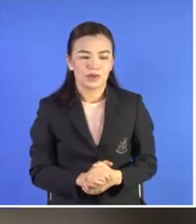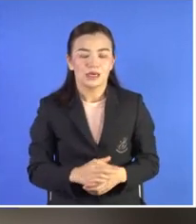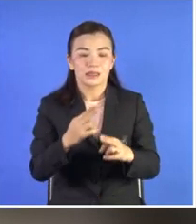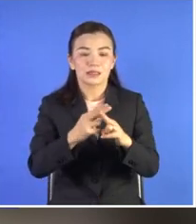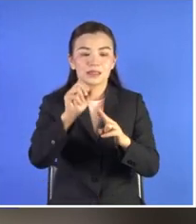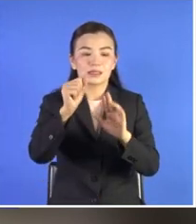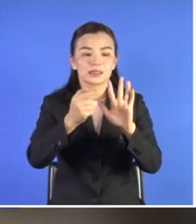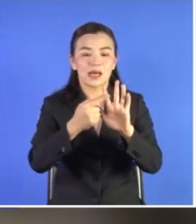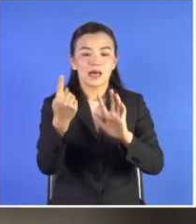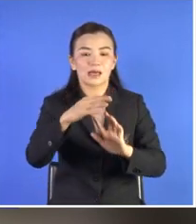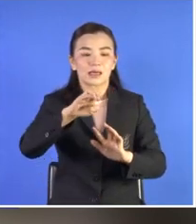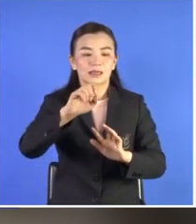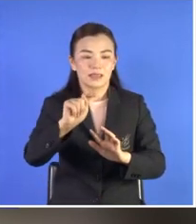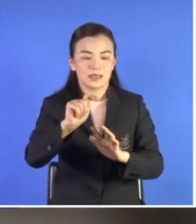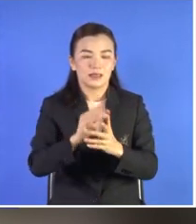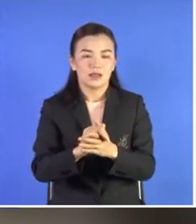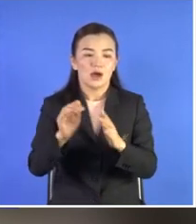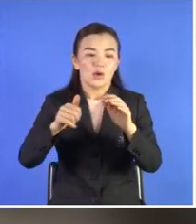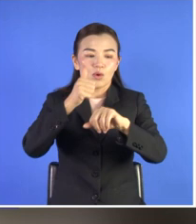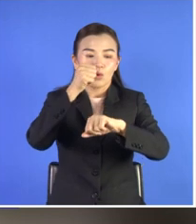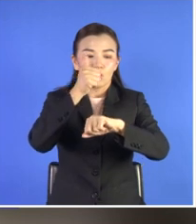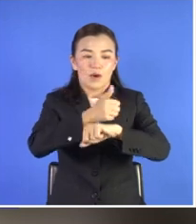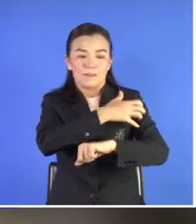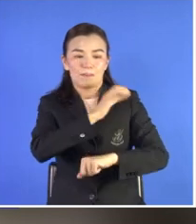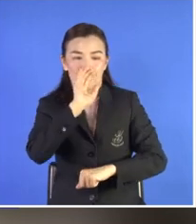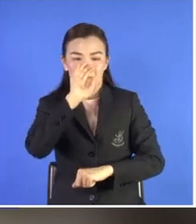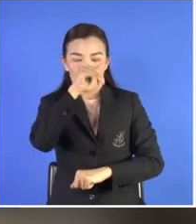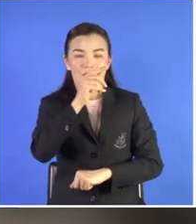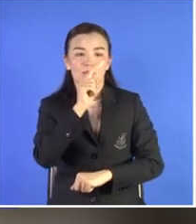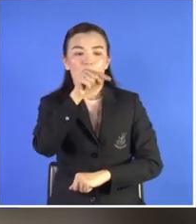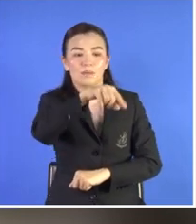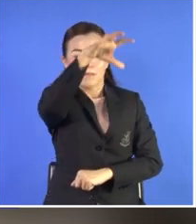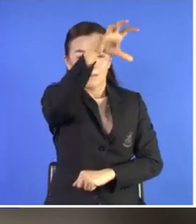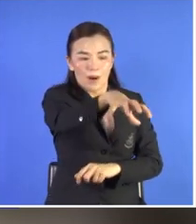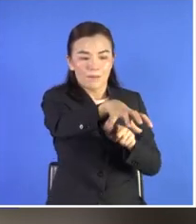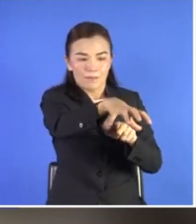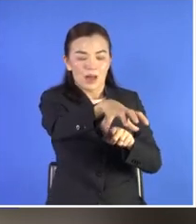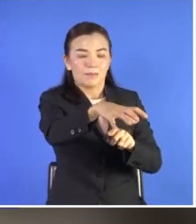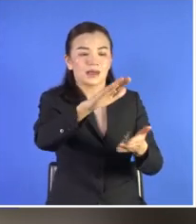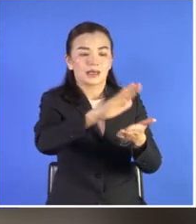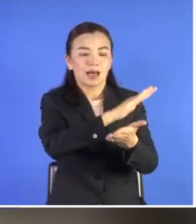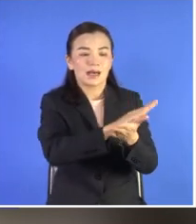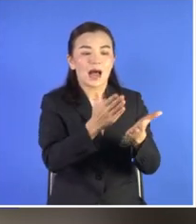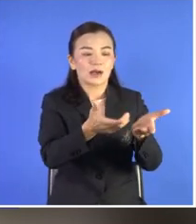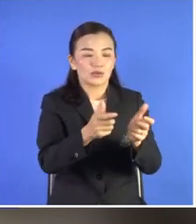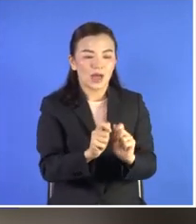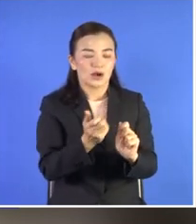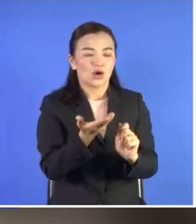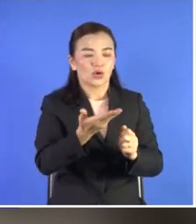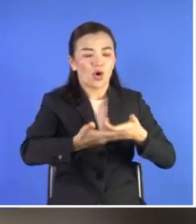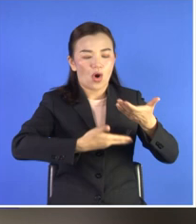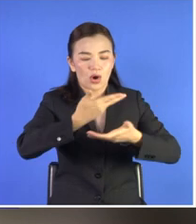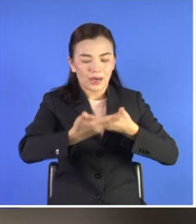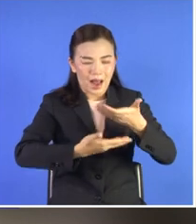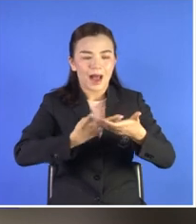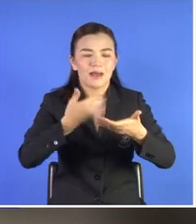อแก้วนายกเทศมนตรีตำบลสันปูเลยก็บอกว่าโรงงานแห่งนี้มีใบอนุญาตสำหรับการครอบครองเพื่อจำหน่ายพลุและก็ดอกไม้ไฟโด